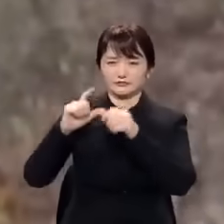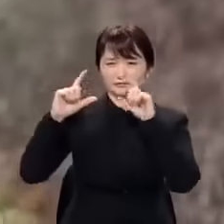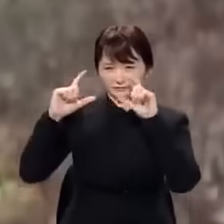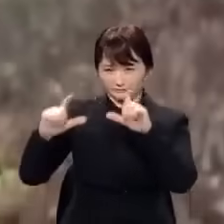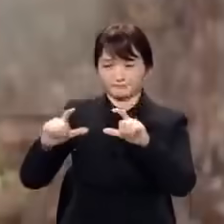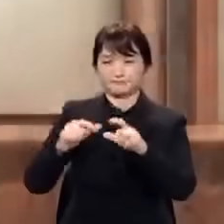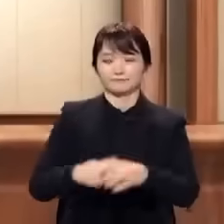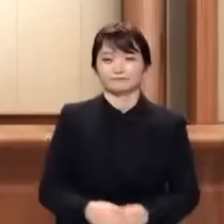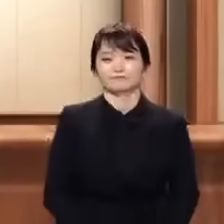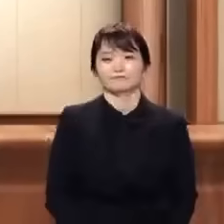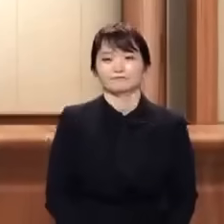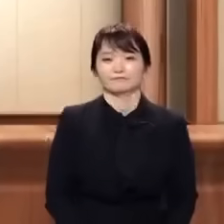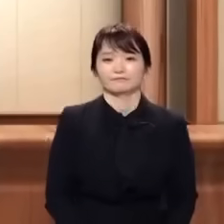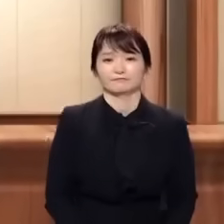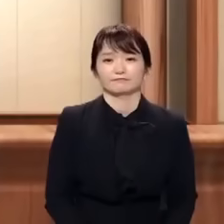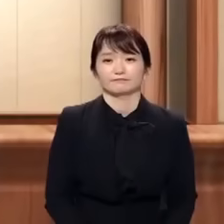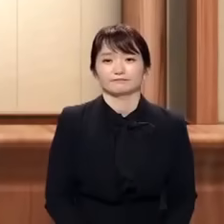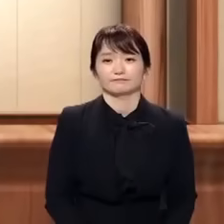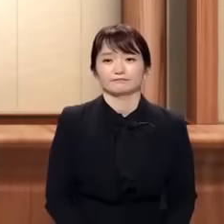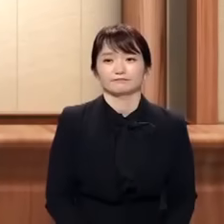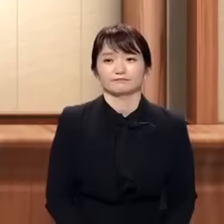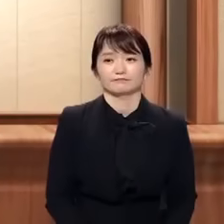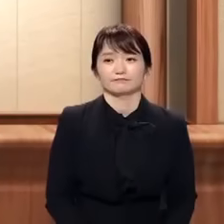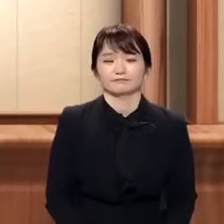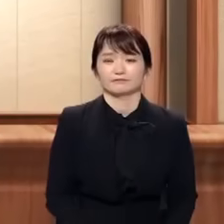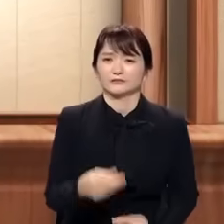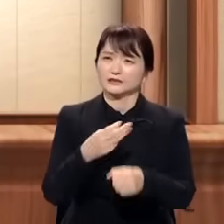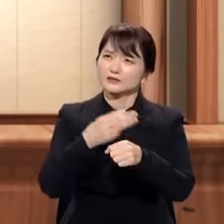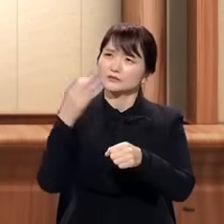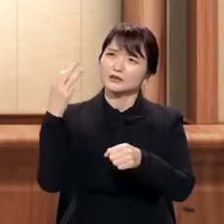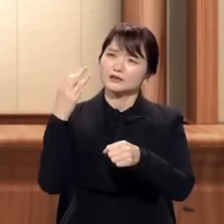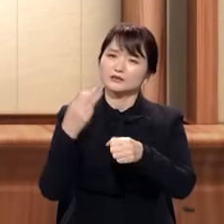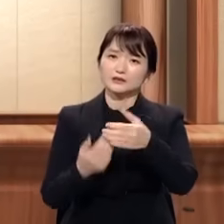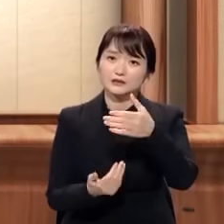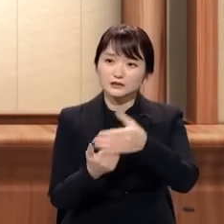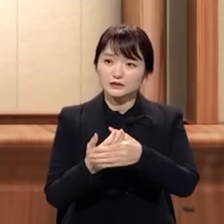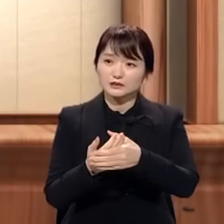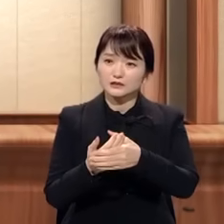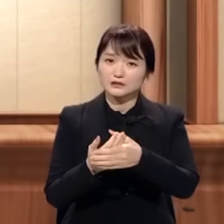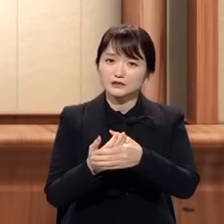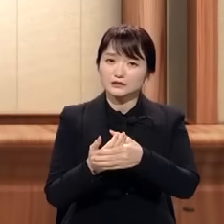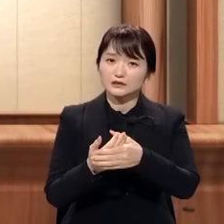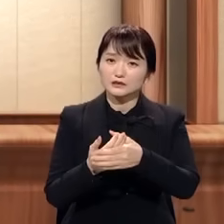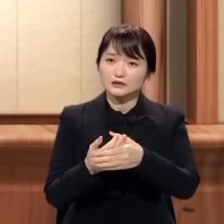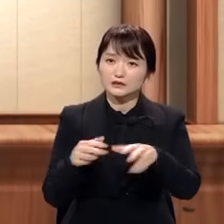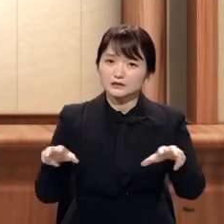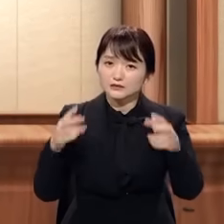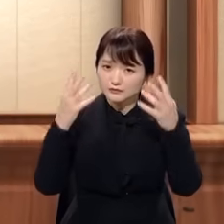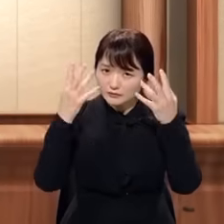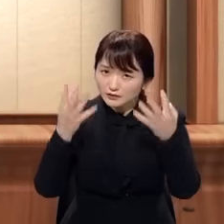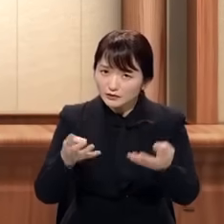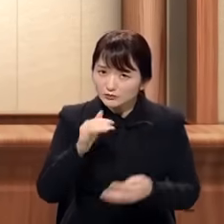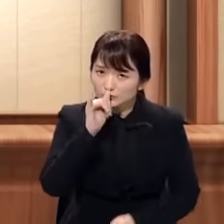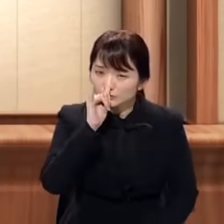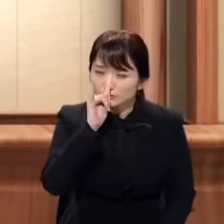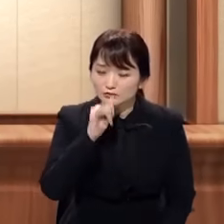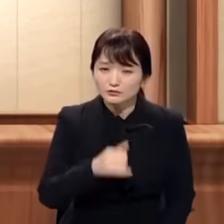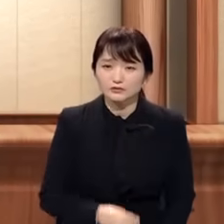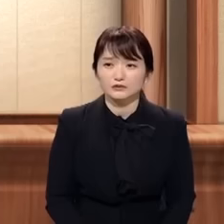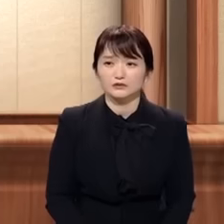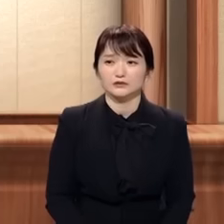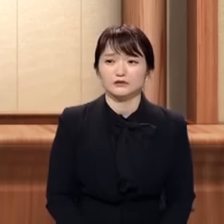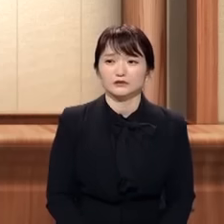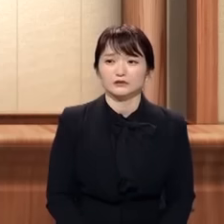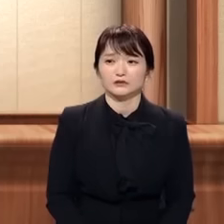나왔잖아요네 이게 벌써 13년 전 사건입니다 얘 나왔을 수 있는 거 아니에요 그렇습니다 사실 현기